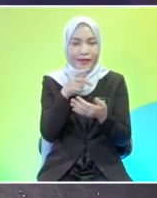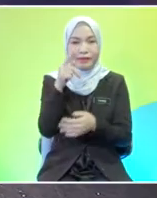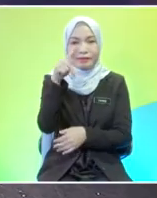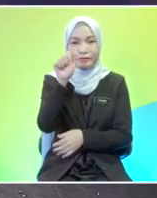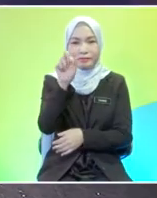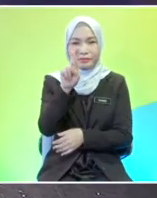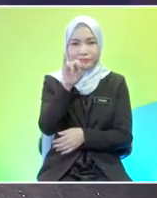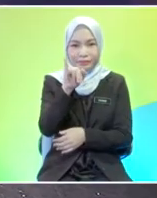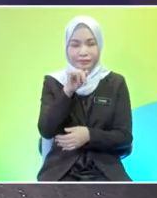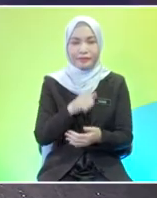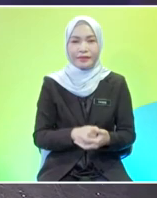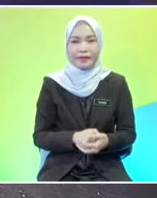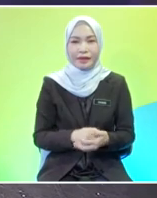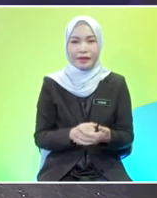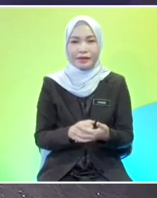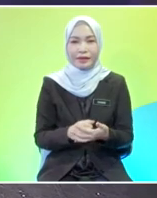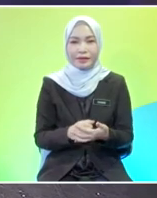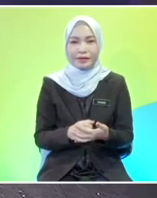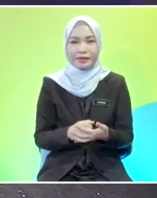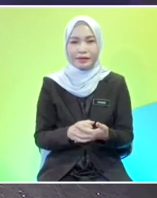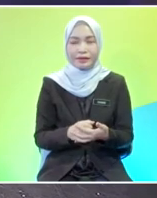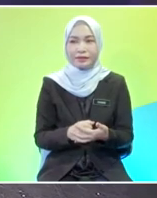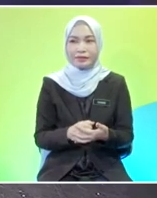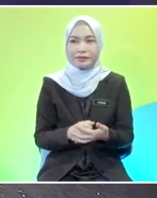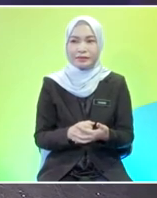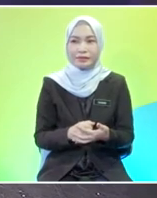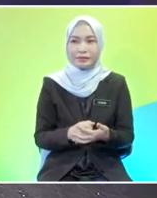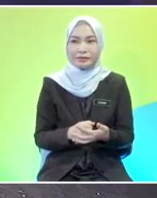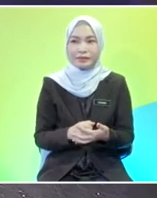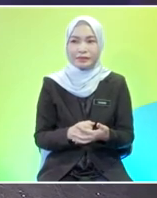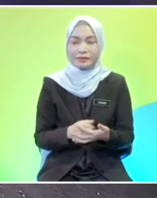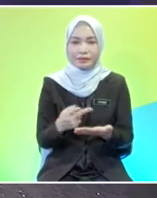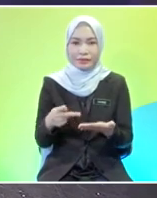Karisma mungkin dipanaskan